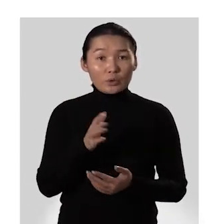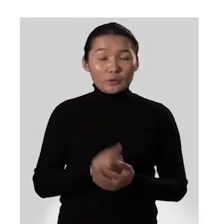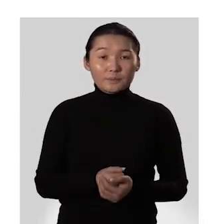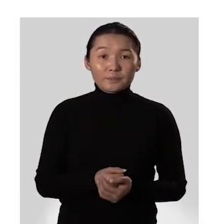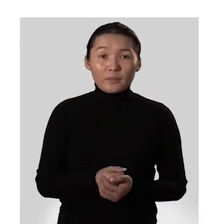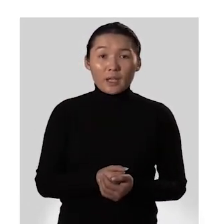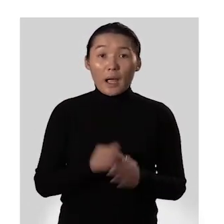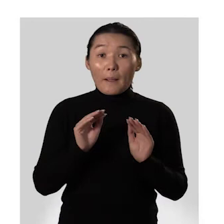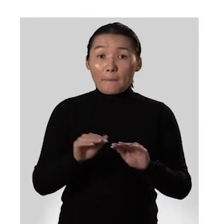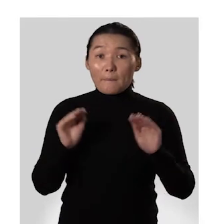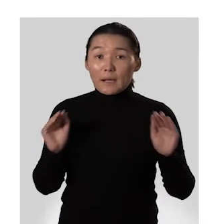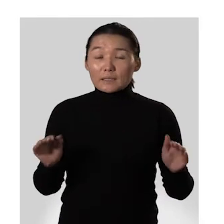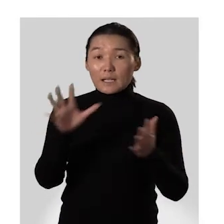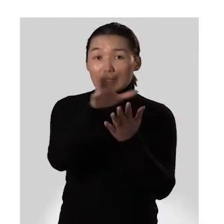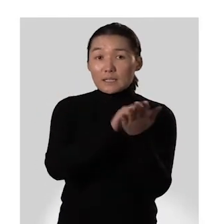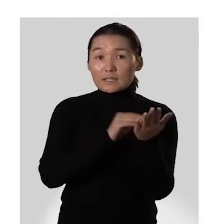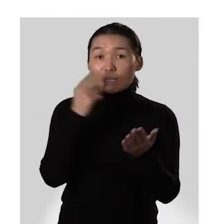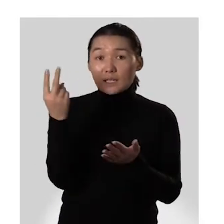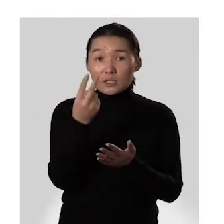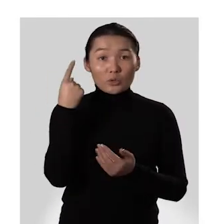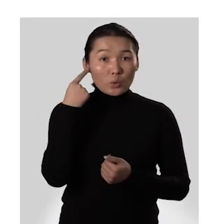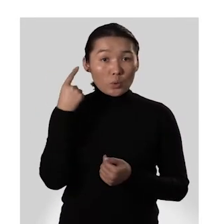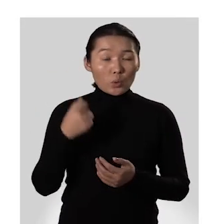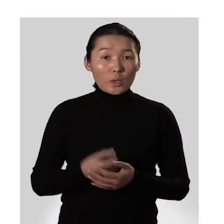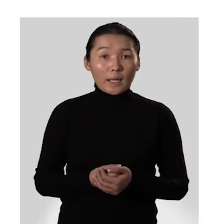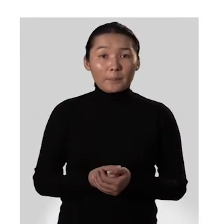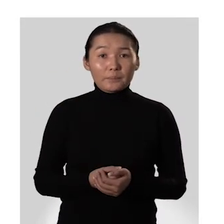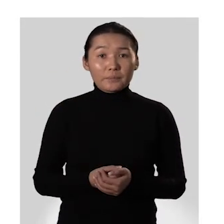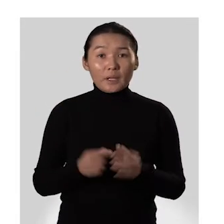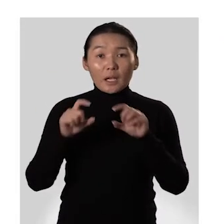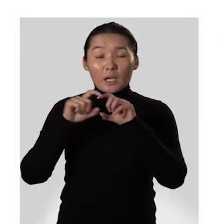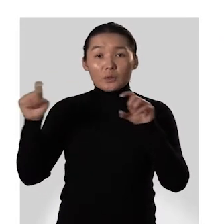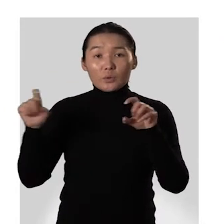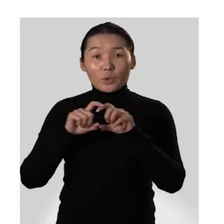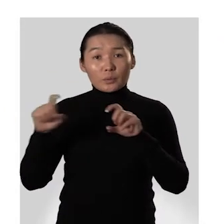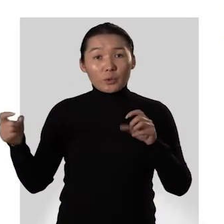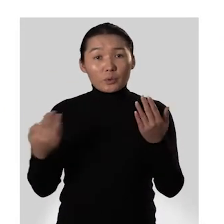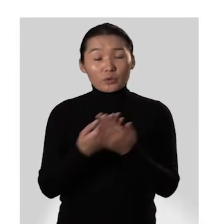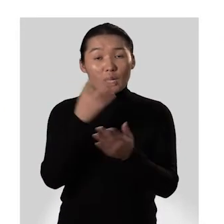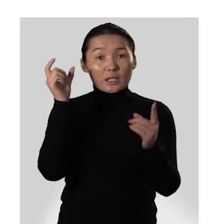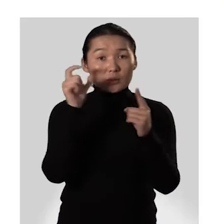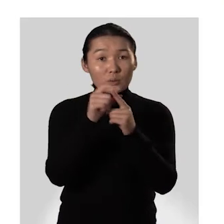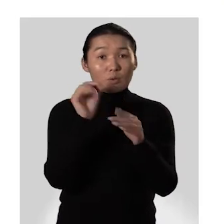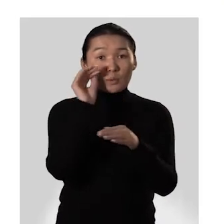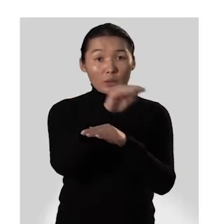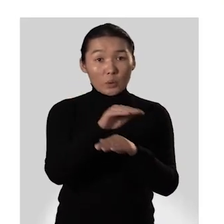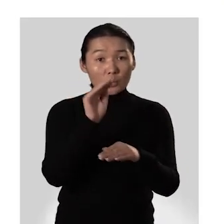Балдар, текстти экинчи жолу уккула. Сүйлөмдөрдү жаңы сөздөр менен